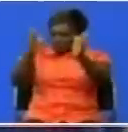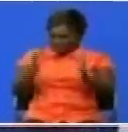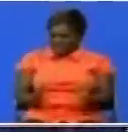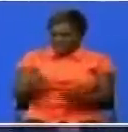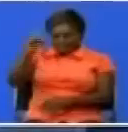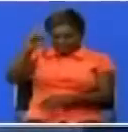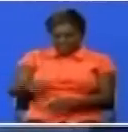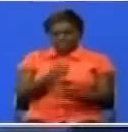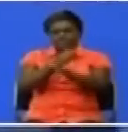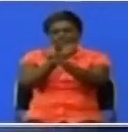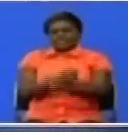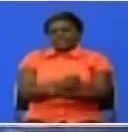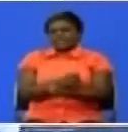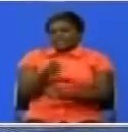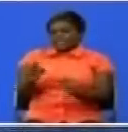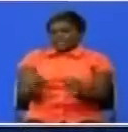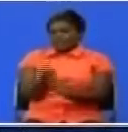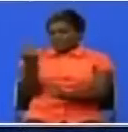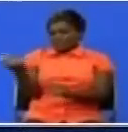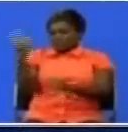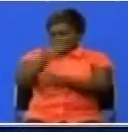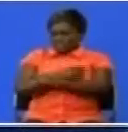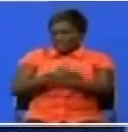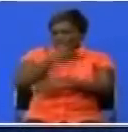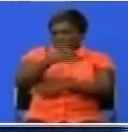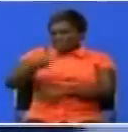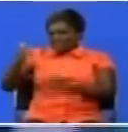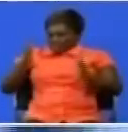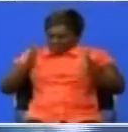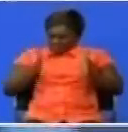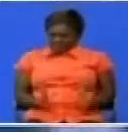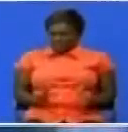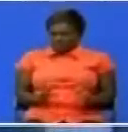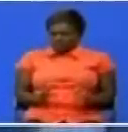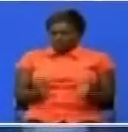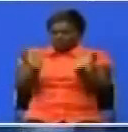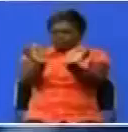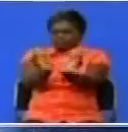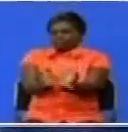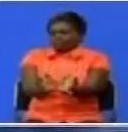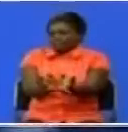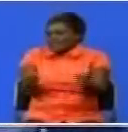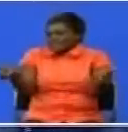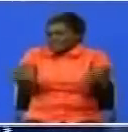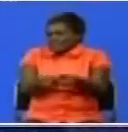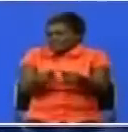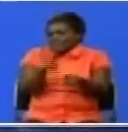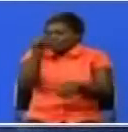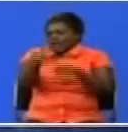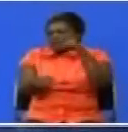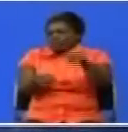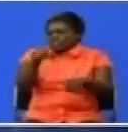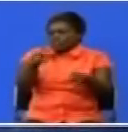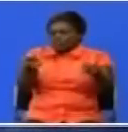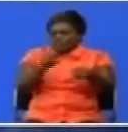zinatakiwa kulindwa. Swala hili linajiri siku chache baada ya mwanablogu mwingine Yasin Juma kukamatwa kwa tuhuma sawa wakati wa shambulizi la